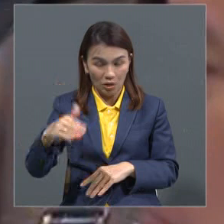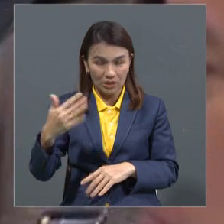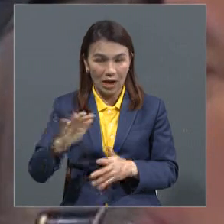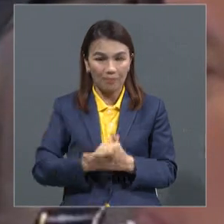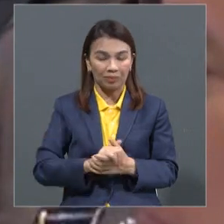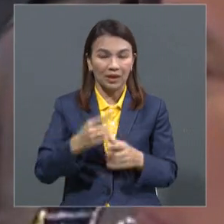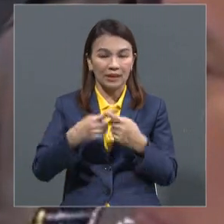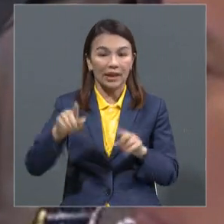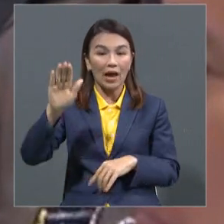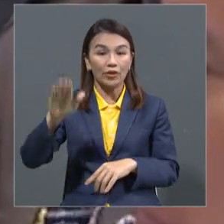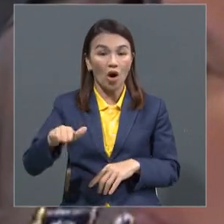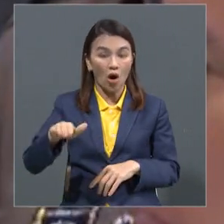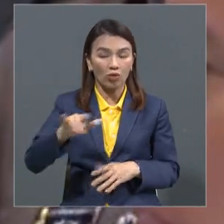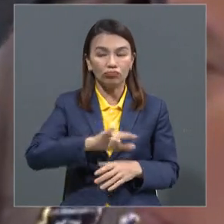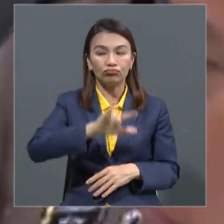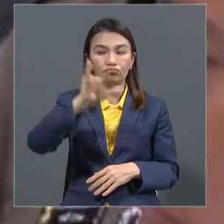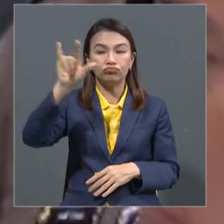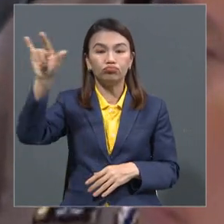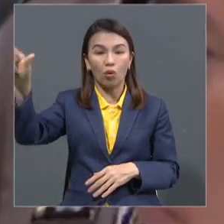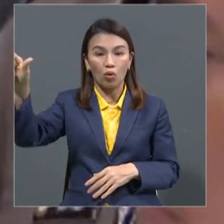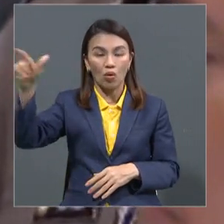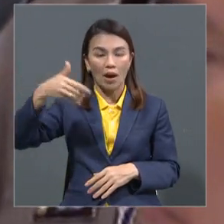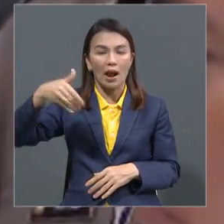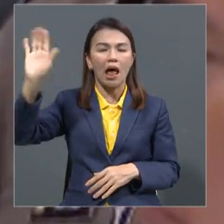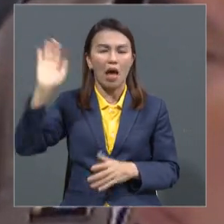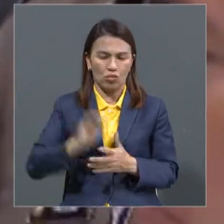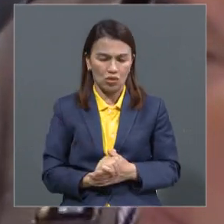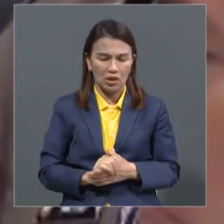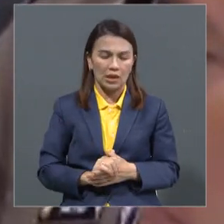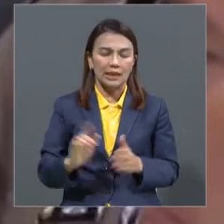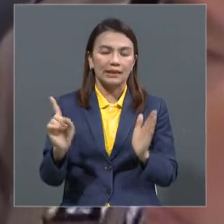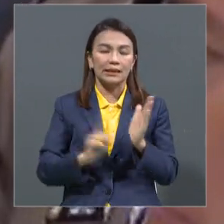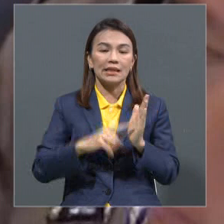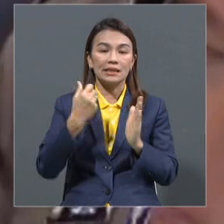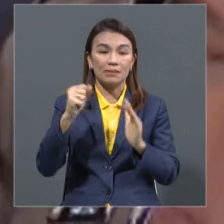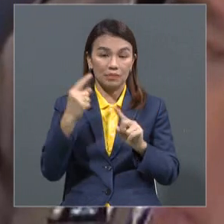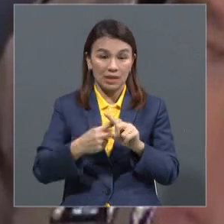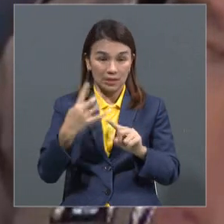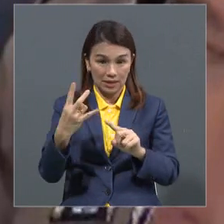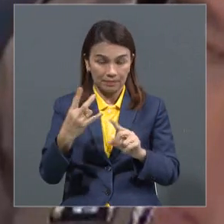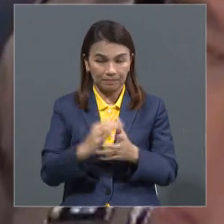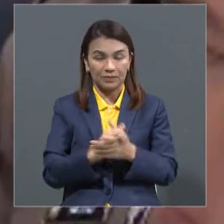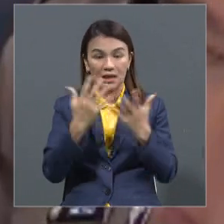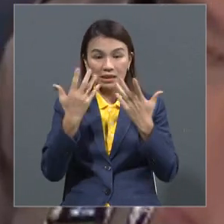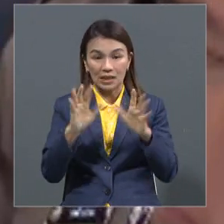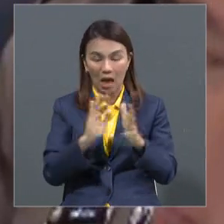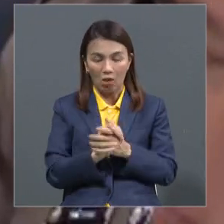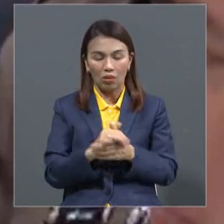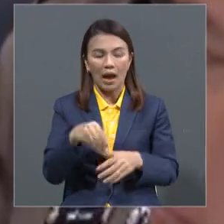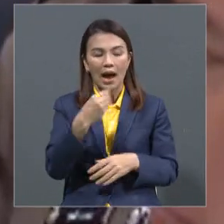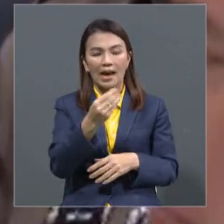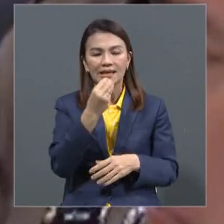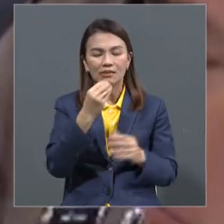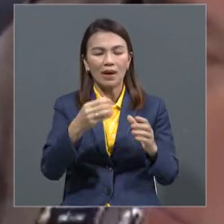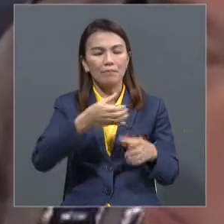สาเนี่ยเขากลับเวียดนามกลับเมืองดานังไปตั้งแต่ 10กรกฎาคมะนะฮะเหตุการณ์วางยาพิษเนี่ย